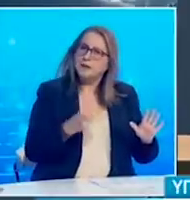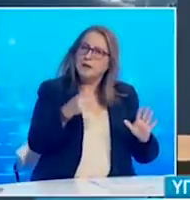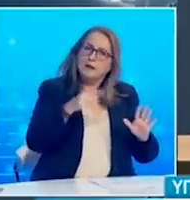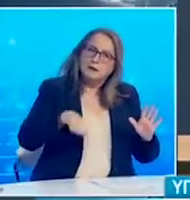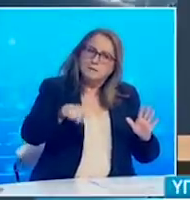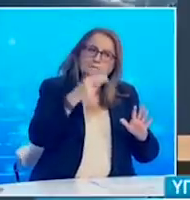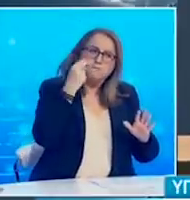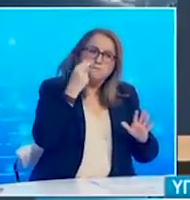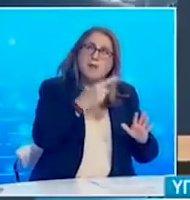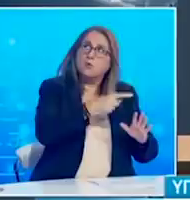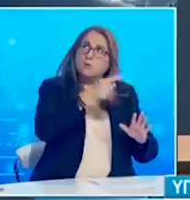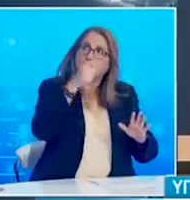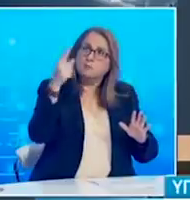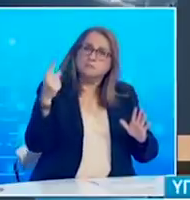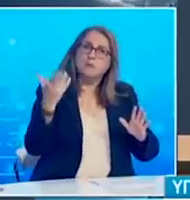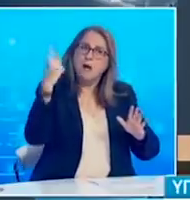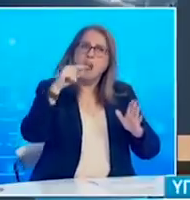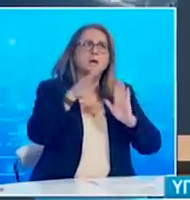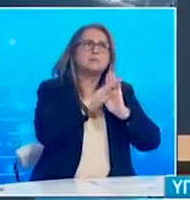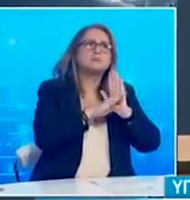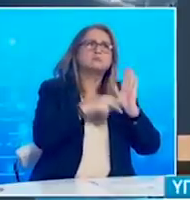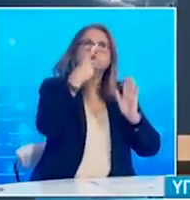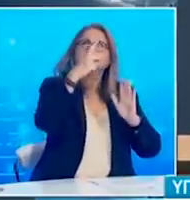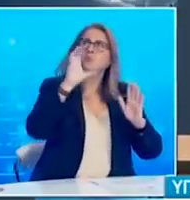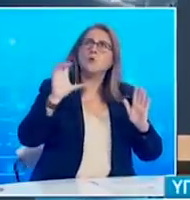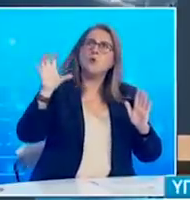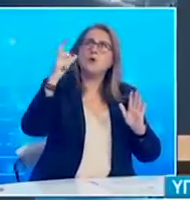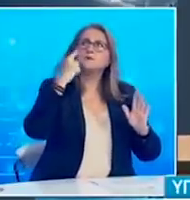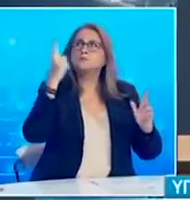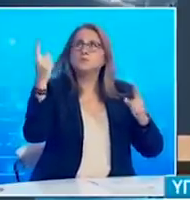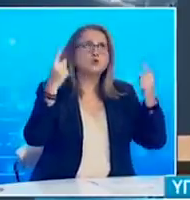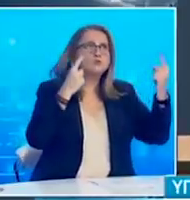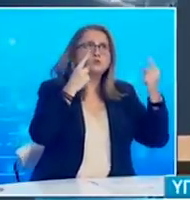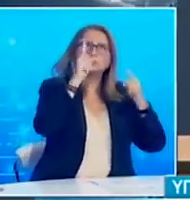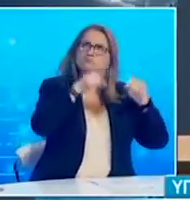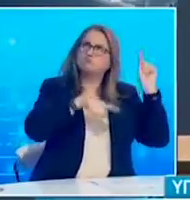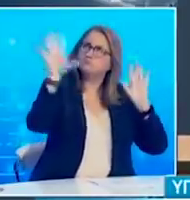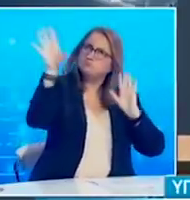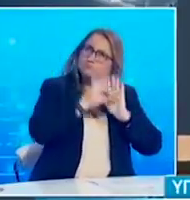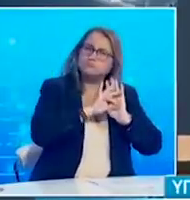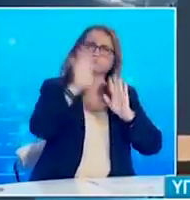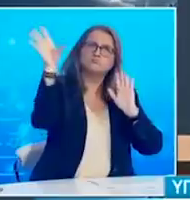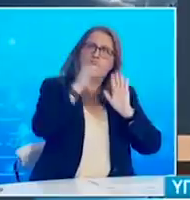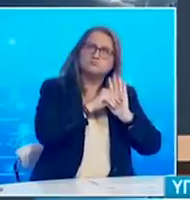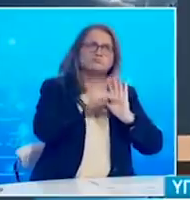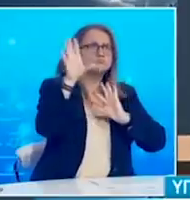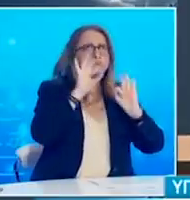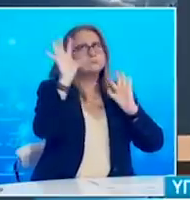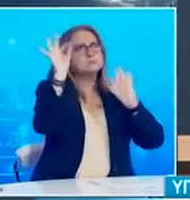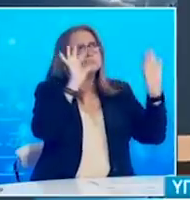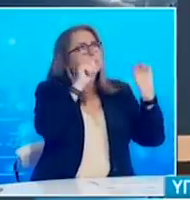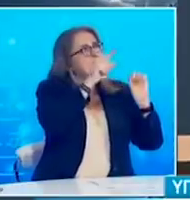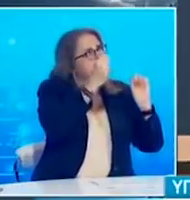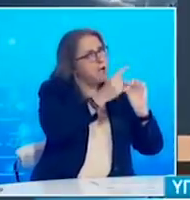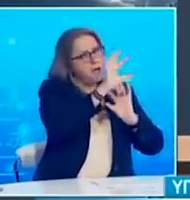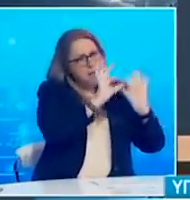οποίες αν μη τι άλλο δεν είναι, υπάρχει ζήτημα αντιγραφής, αλλά ζήτημα να τις αξιολογήσουμε και να μπορέσουμε να χρησιμοποιήσουμε στοιχεία σε επιμέρους στρατηγικές που αφορούν